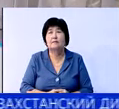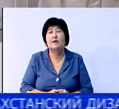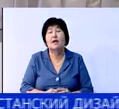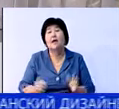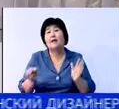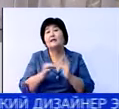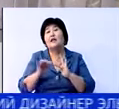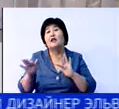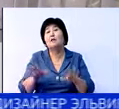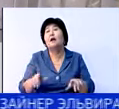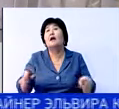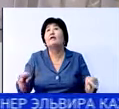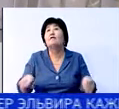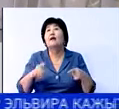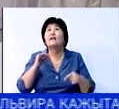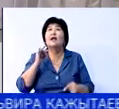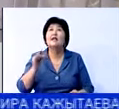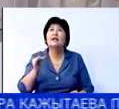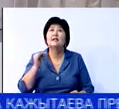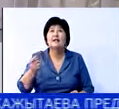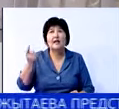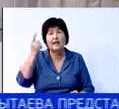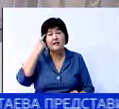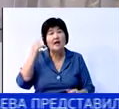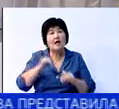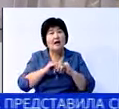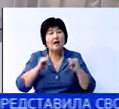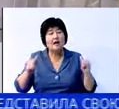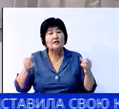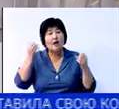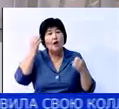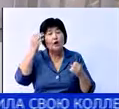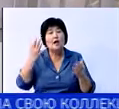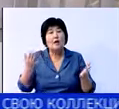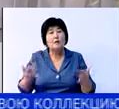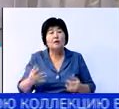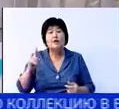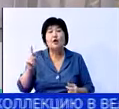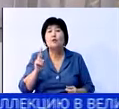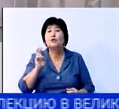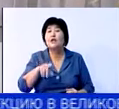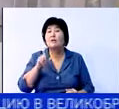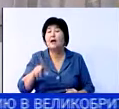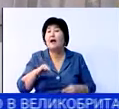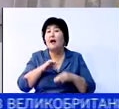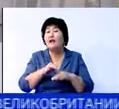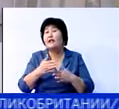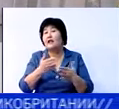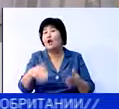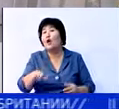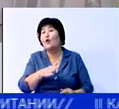Цель мероприятия – возрождение исторического сознания, расширение кругозора, привлечение в музей посетителей, организация для